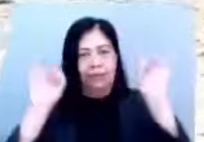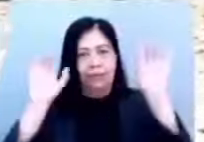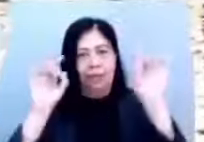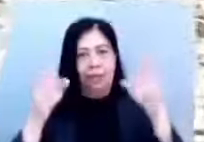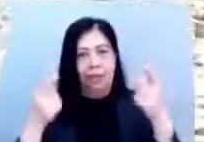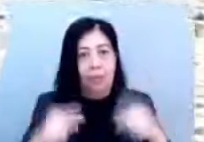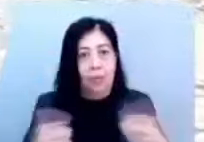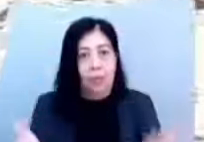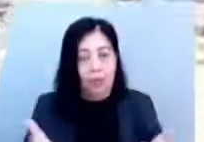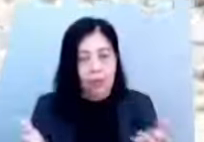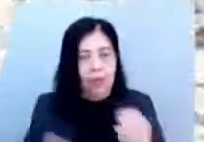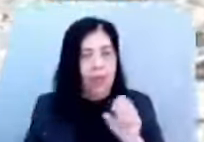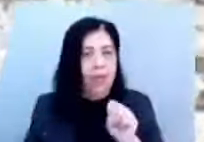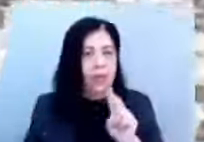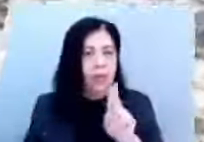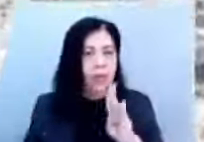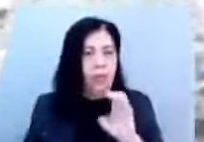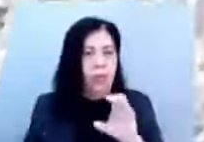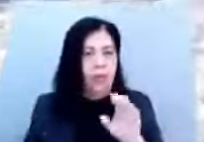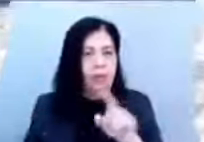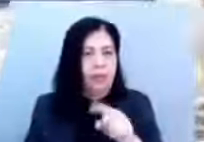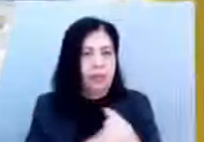Zambales.